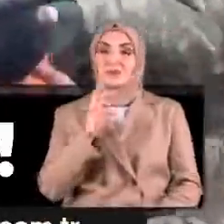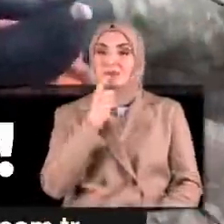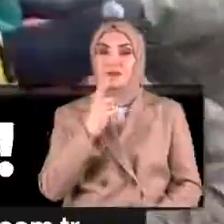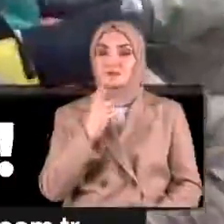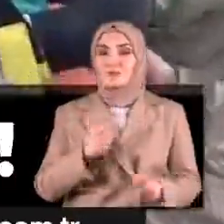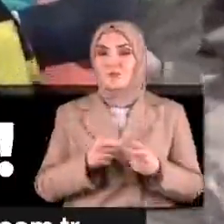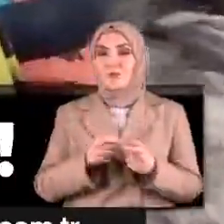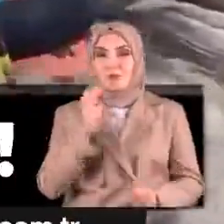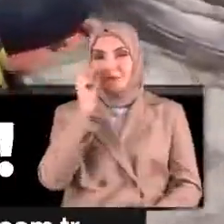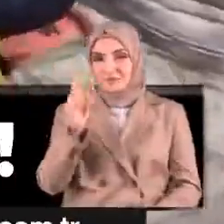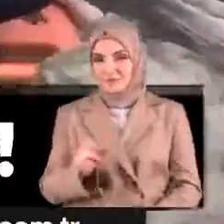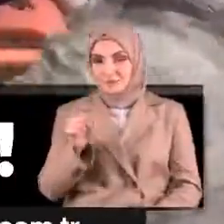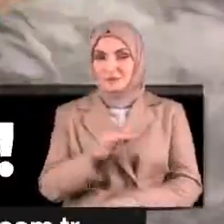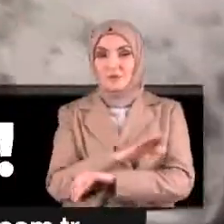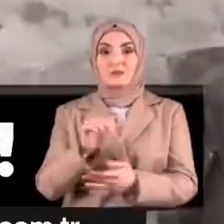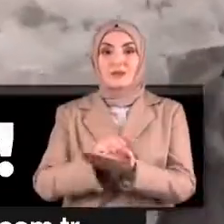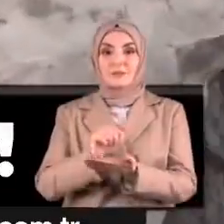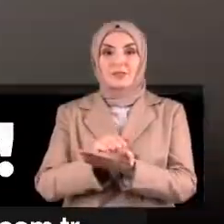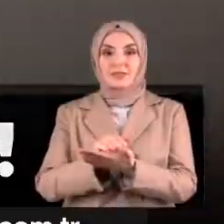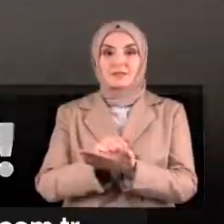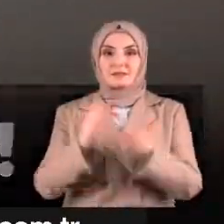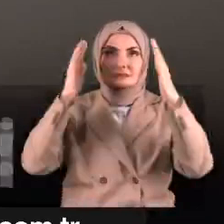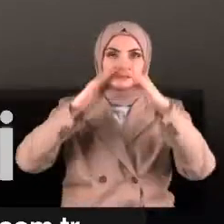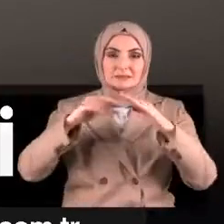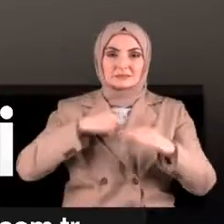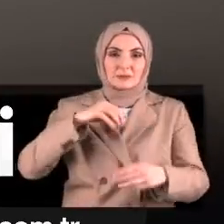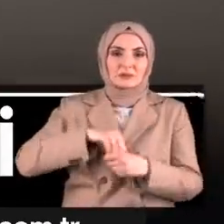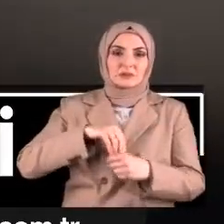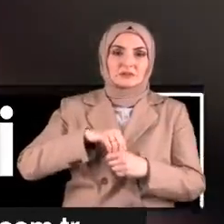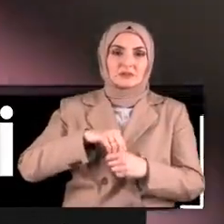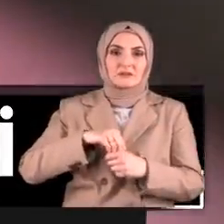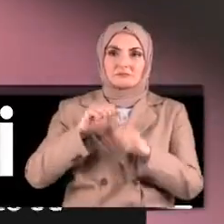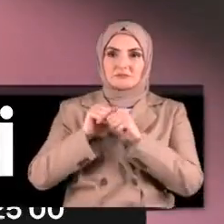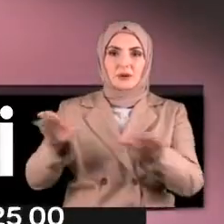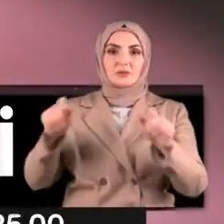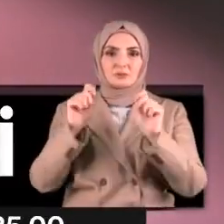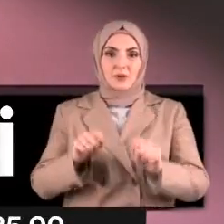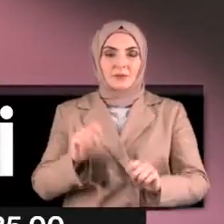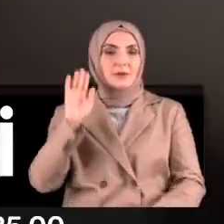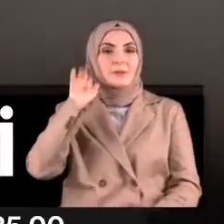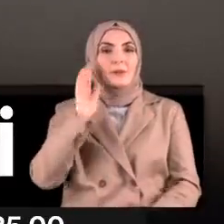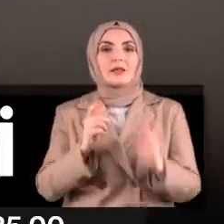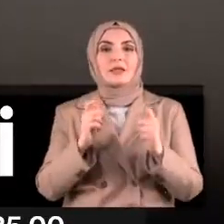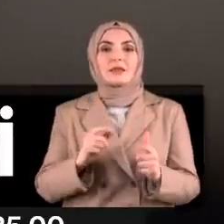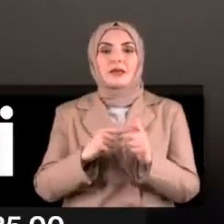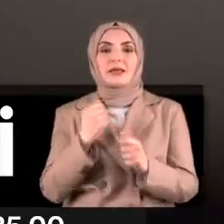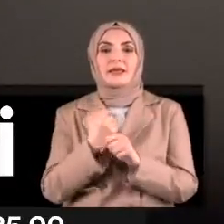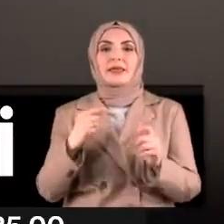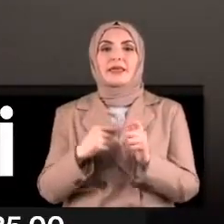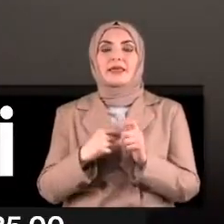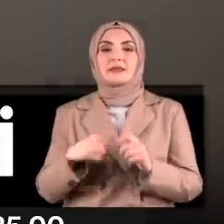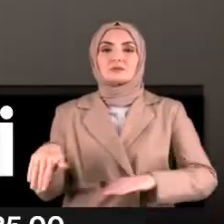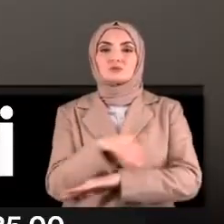Kubat sosyal medyadan enkaz altında kaldığını duyurmuştu. Malatya Zaviye Mahallesi. Ebe sokakta mı? Ede mi? Ege mi? Aslanlar